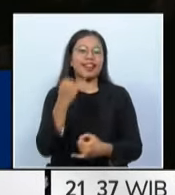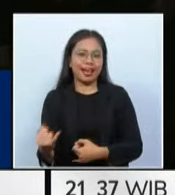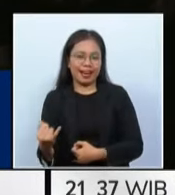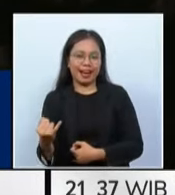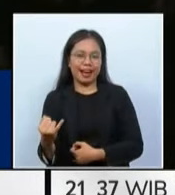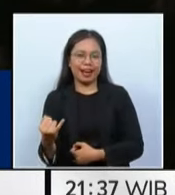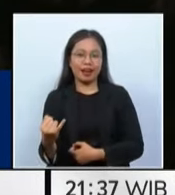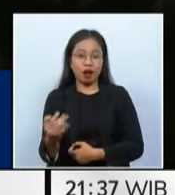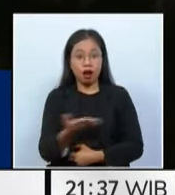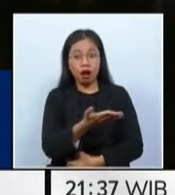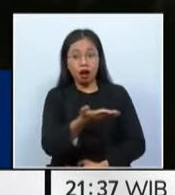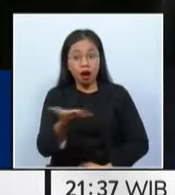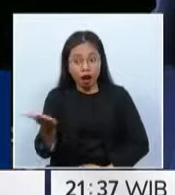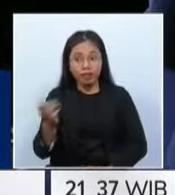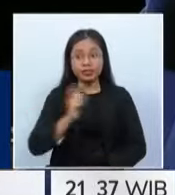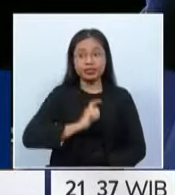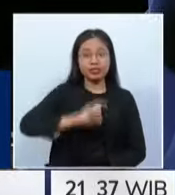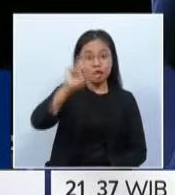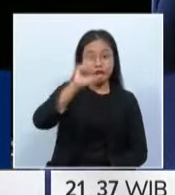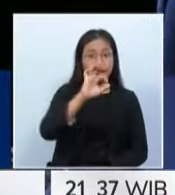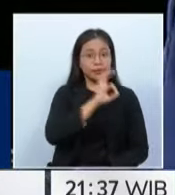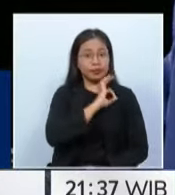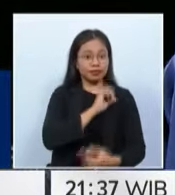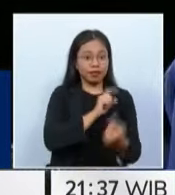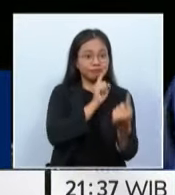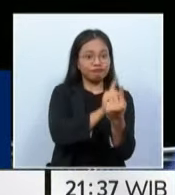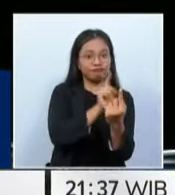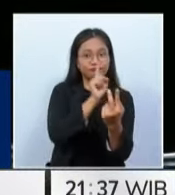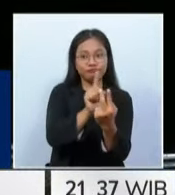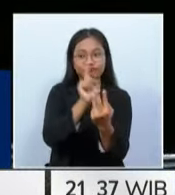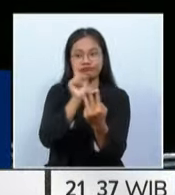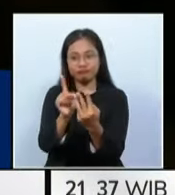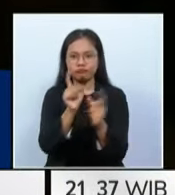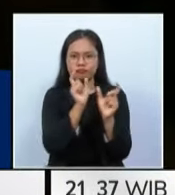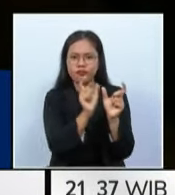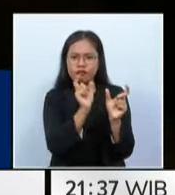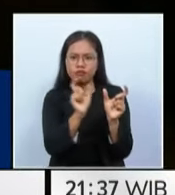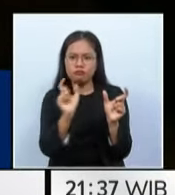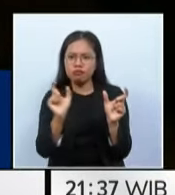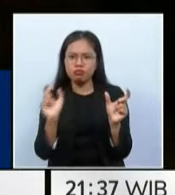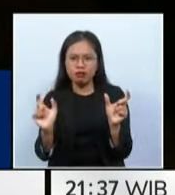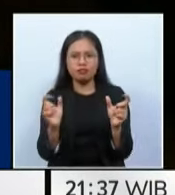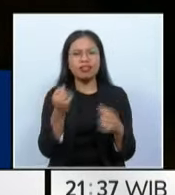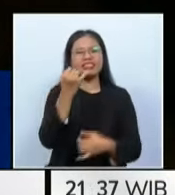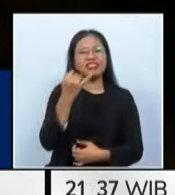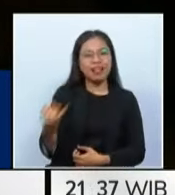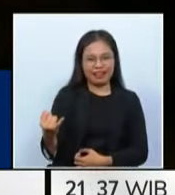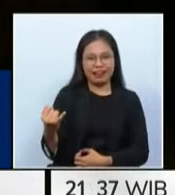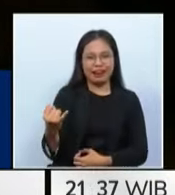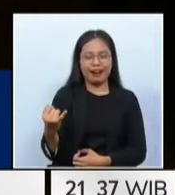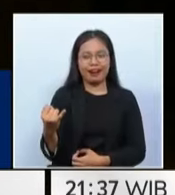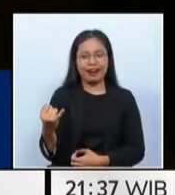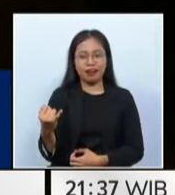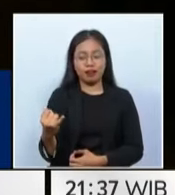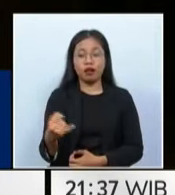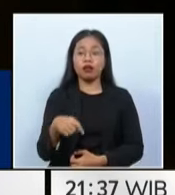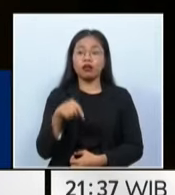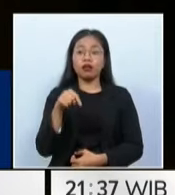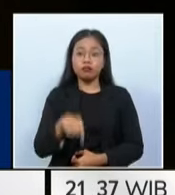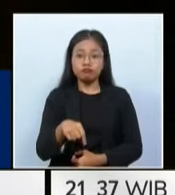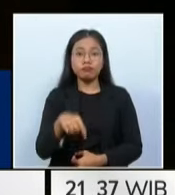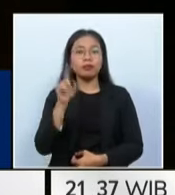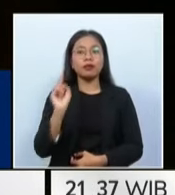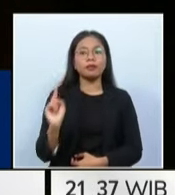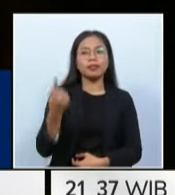akan menyampaikan pernyataan penutup dan kesempatan pertama kami berikan kepada calon Presiden nomor urut 2 Bapak prabo